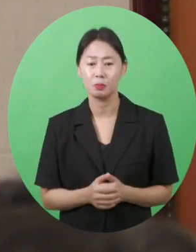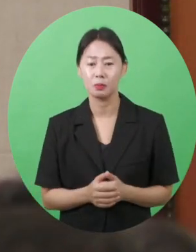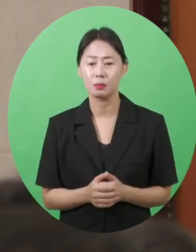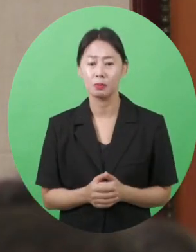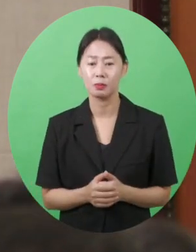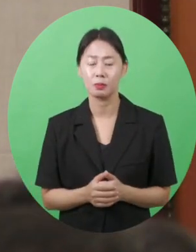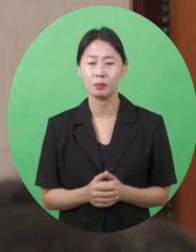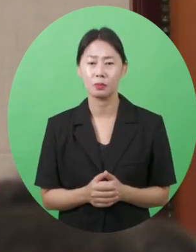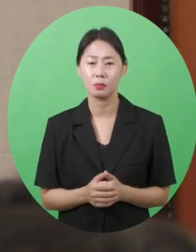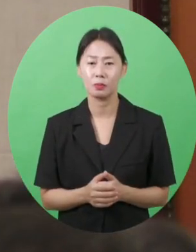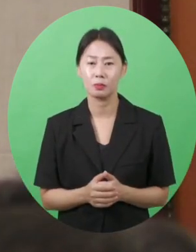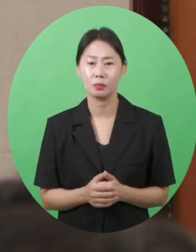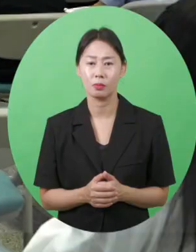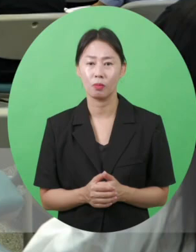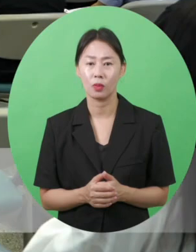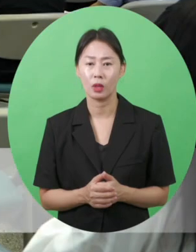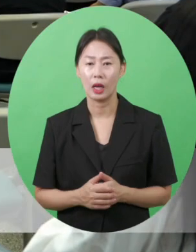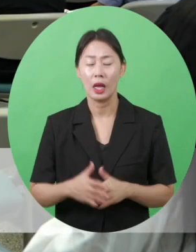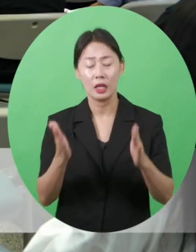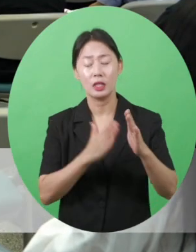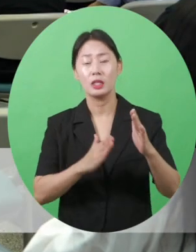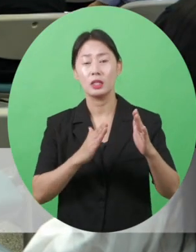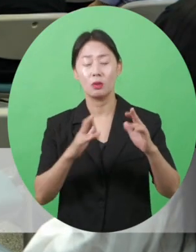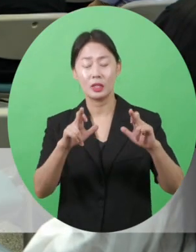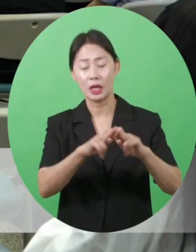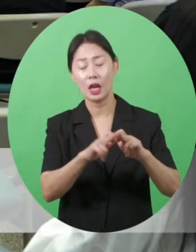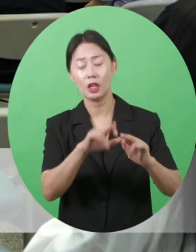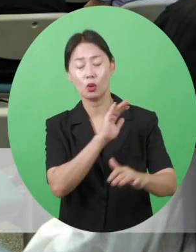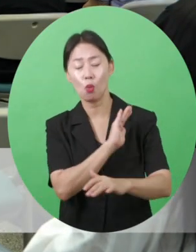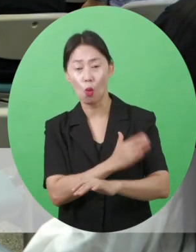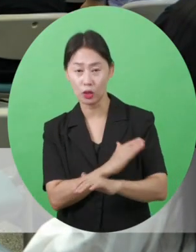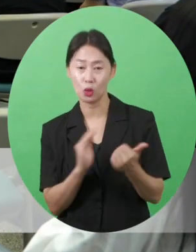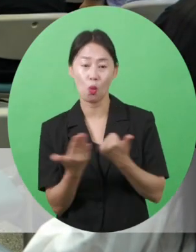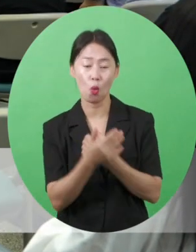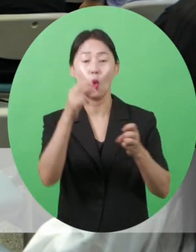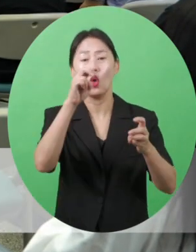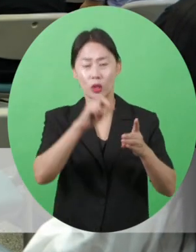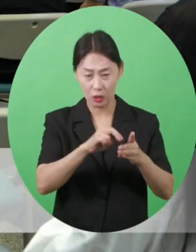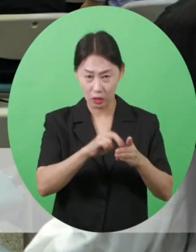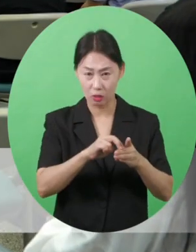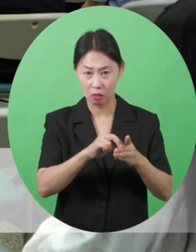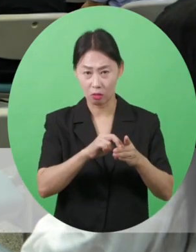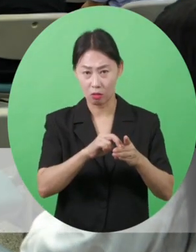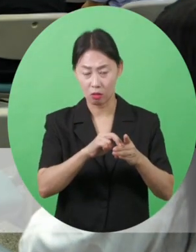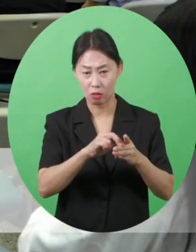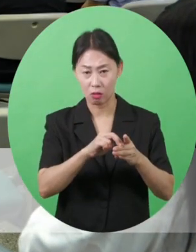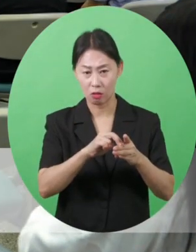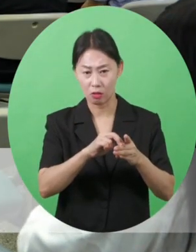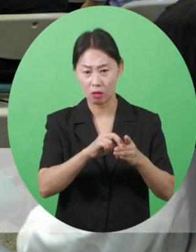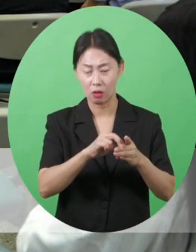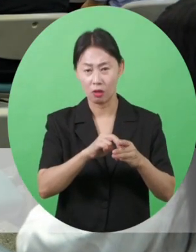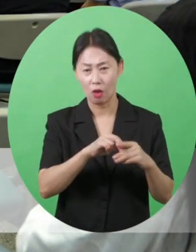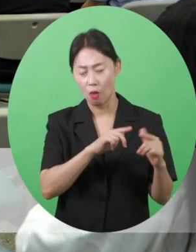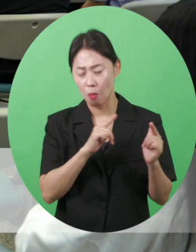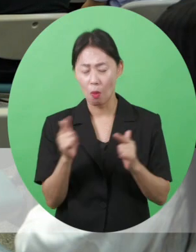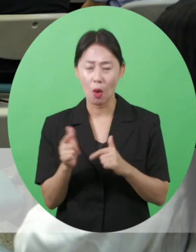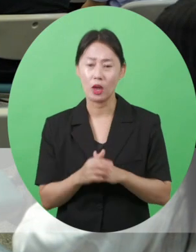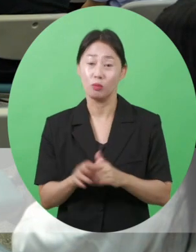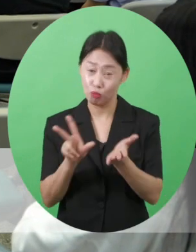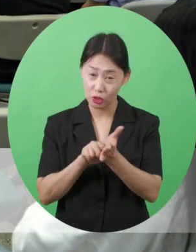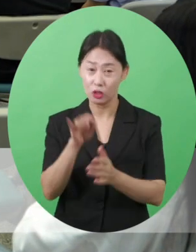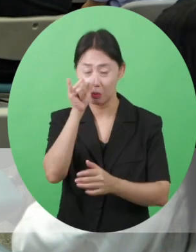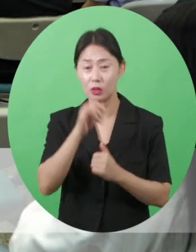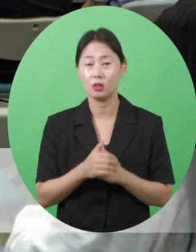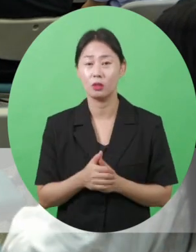그 정도로 말씀을 드리고요. 장애인 권익옹호기관 최근에 이제 위상과 관련된 여러 가지 쟁점들이 있습니다.